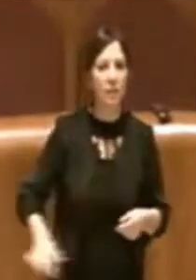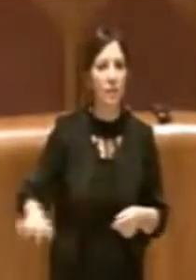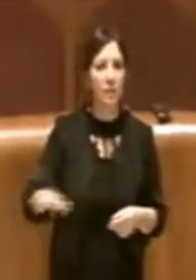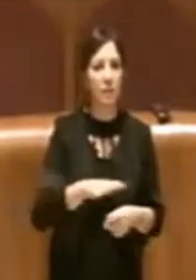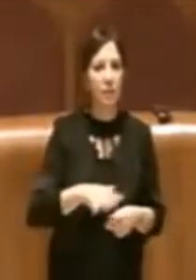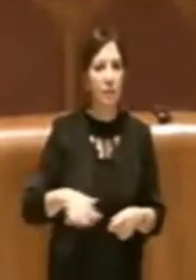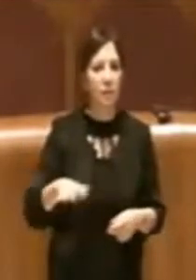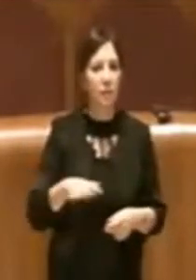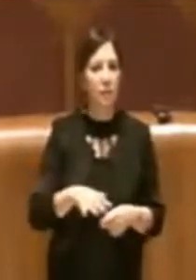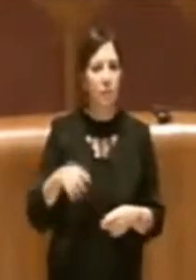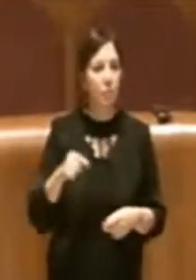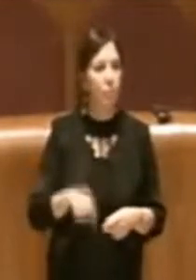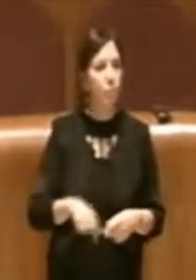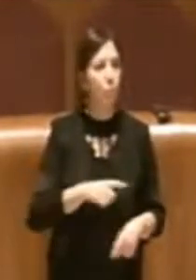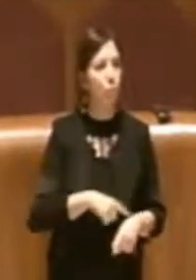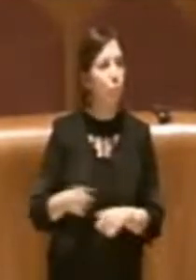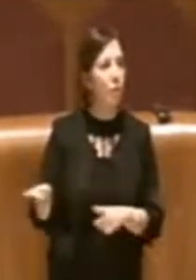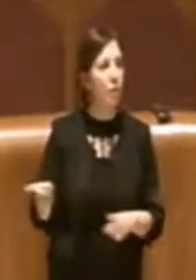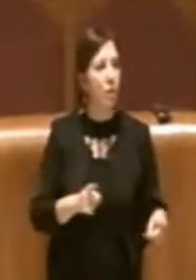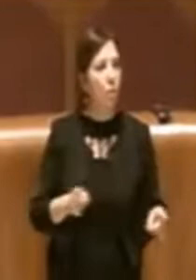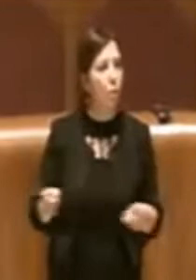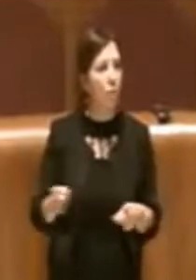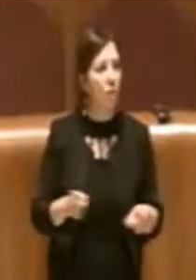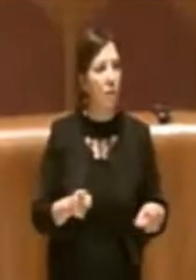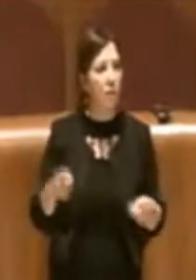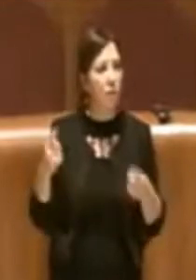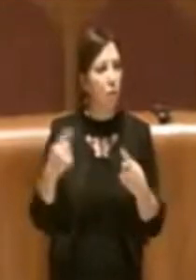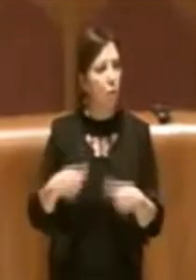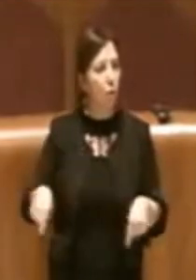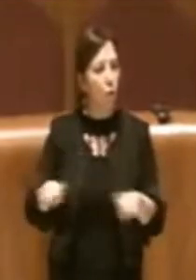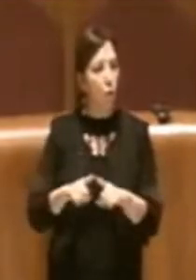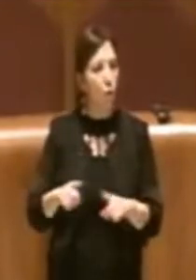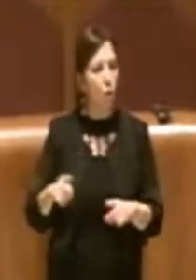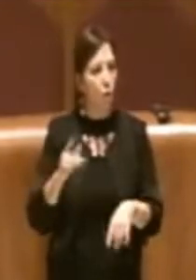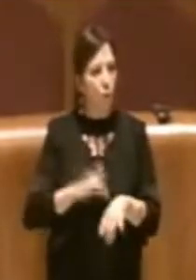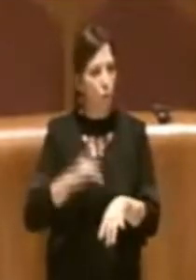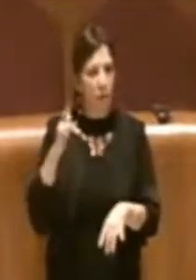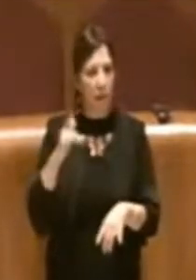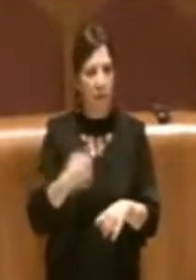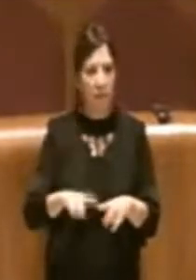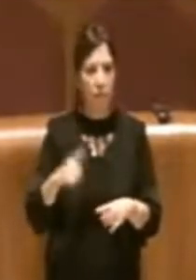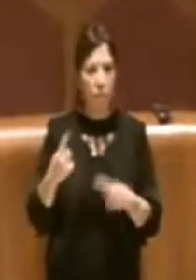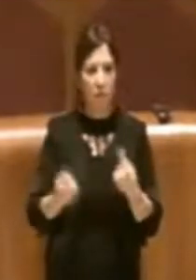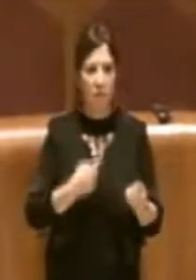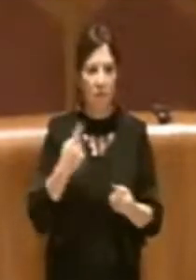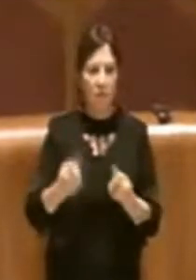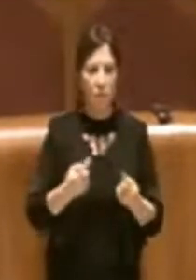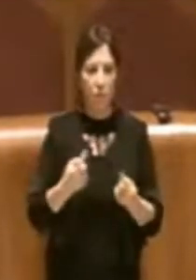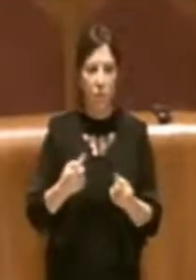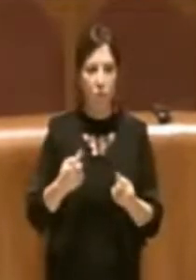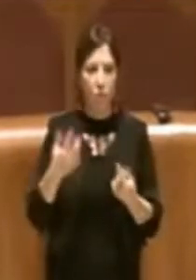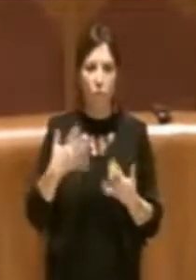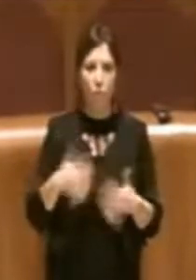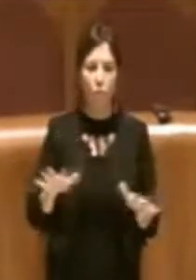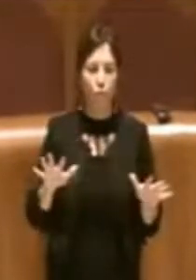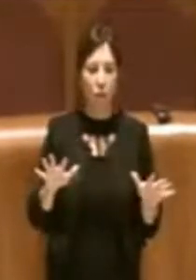territorio. Però in questo momento, essendo loro toccati da una situazione, avendo